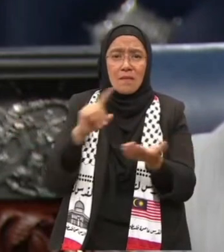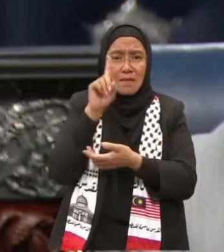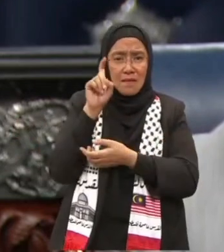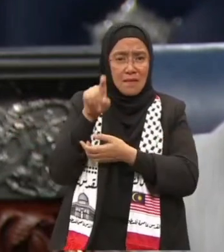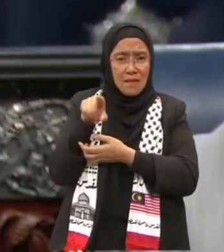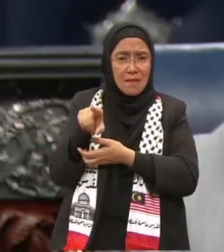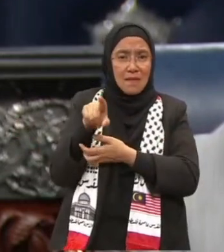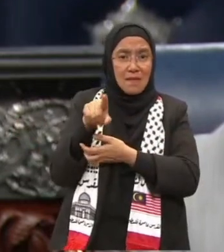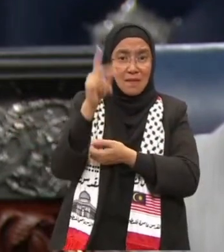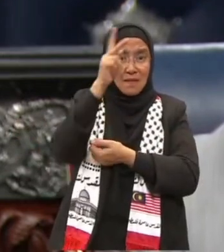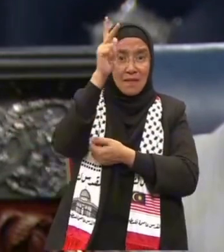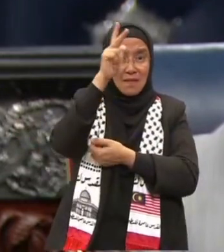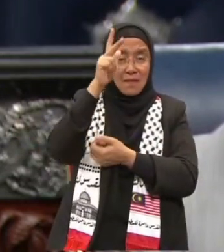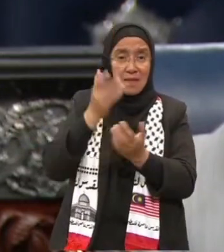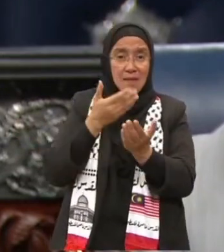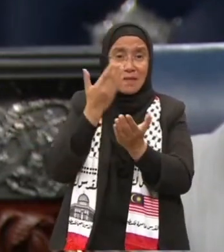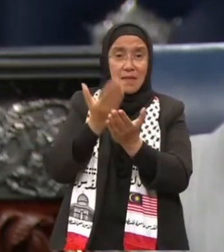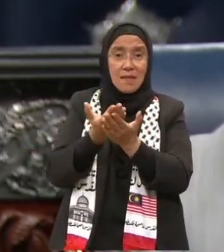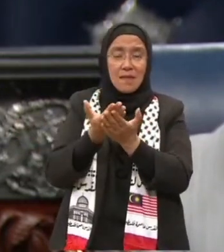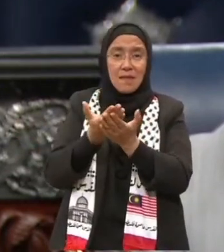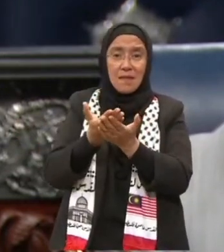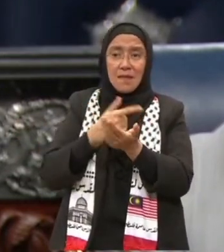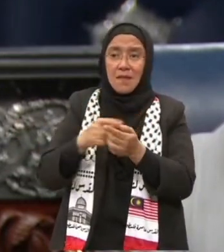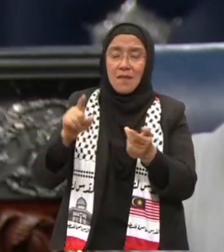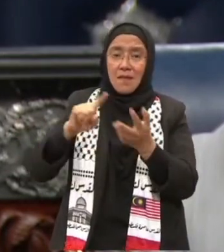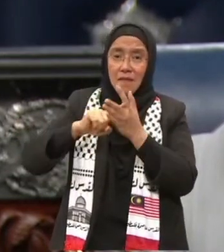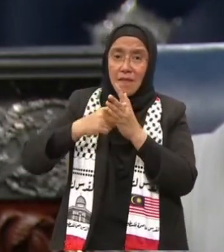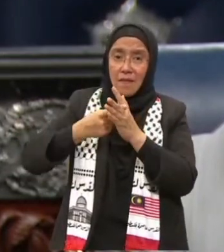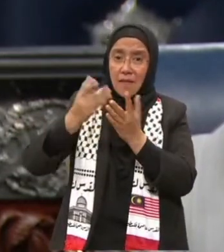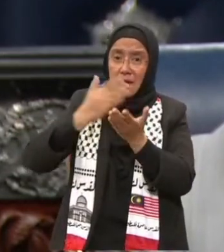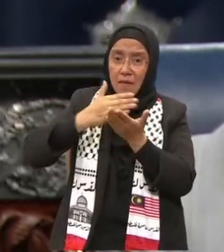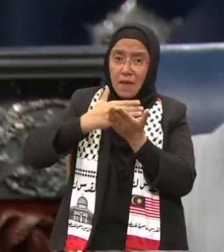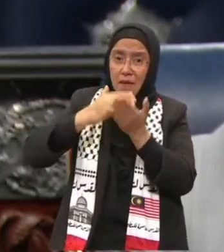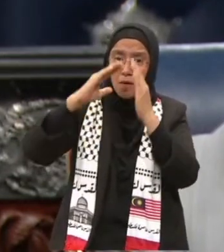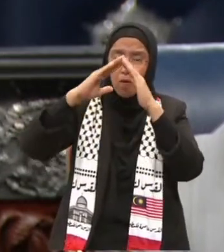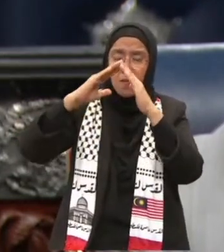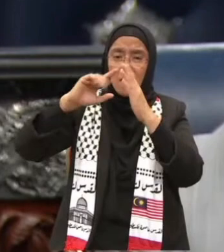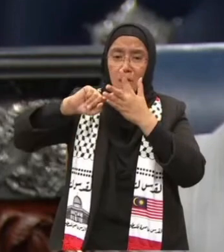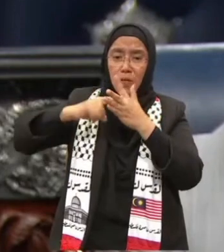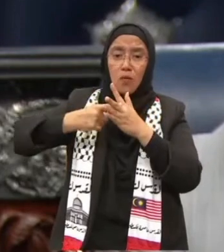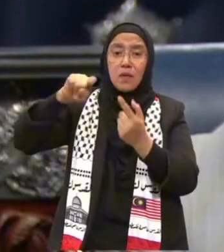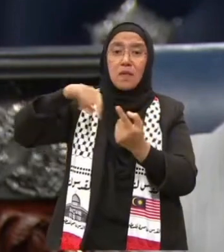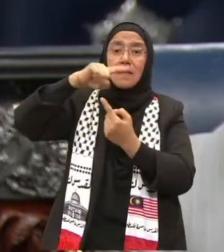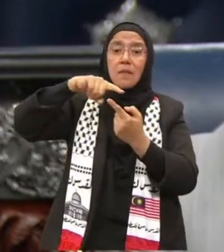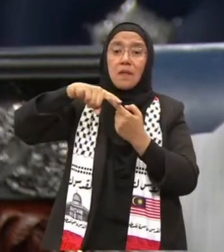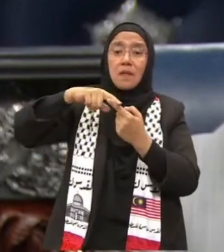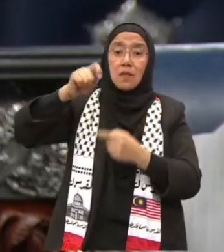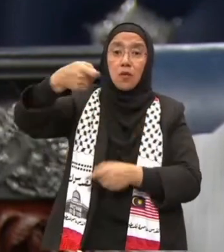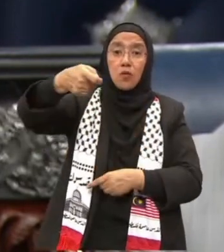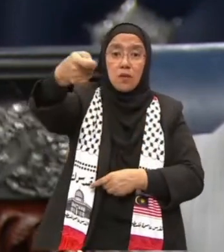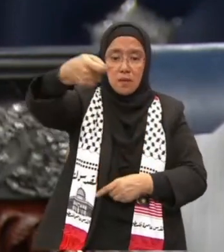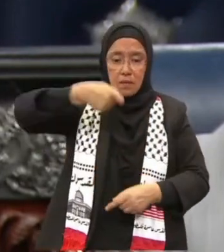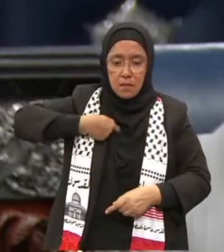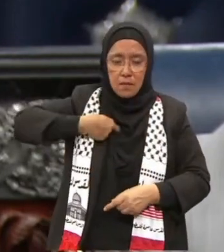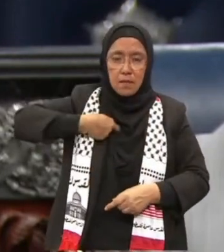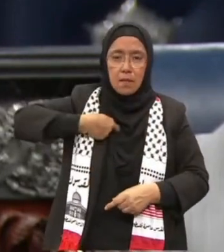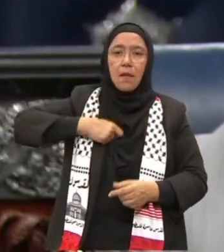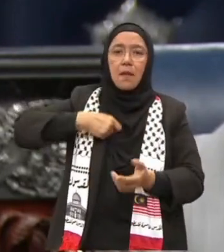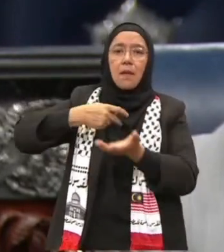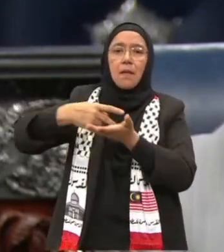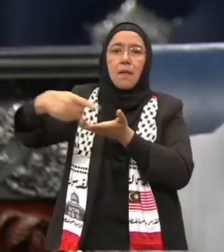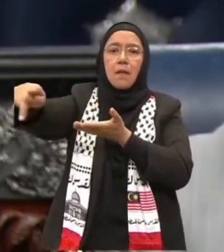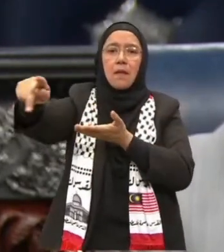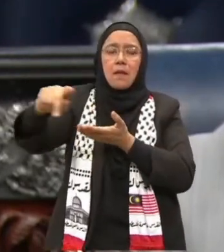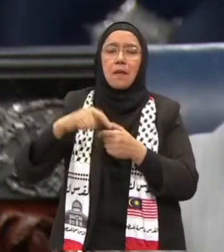hanya bermula selepas serahan kunci dibuat? Dan yang terakhirnya, bagi projek pemaju perumahan yang disekat